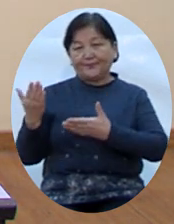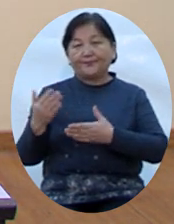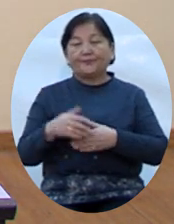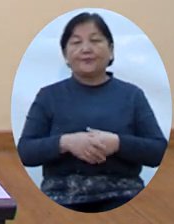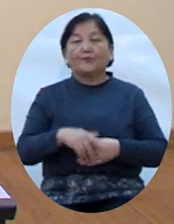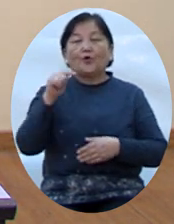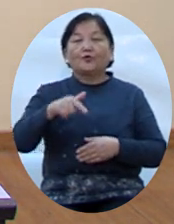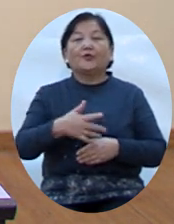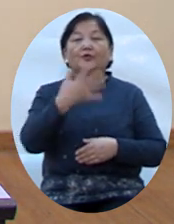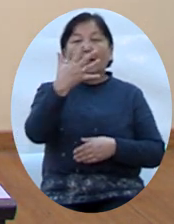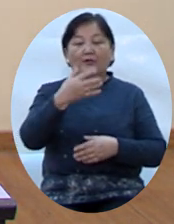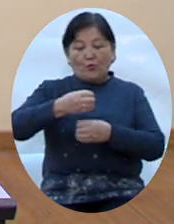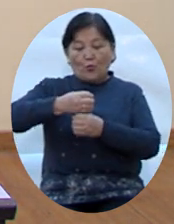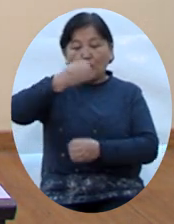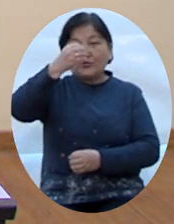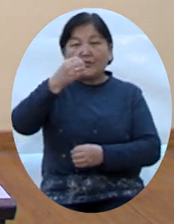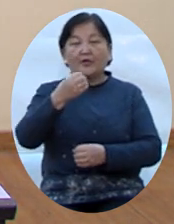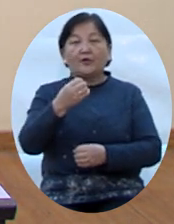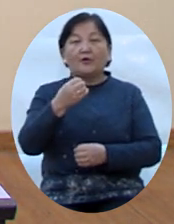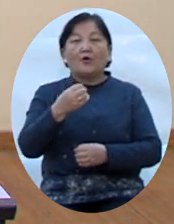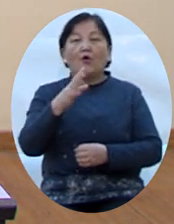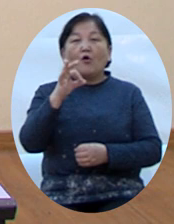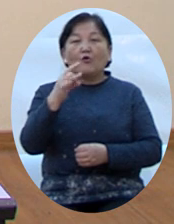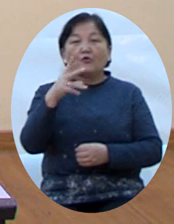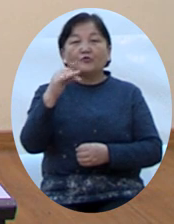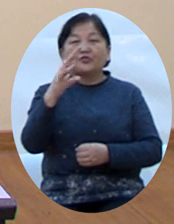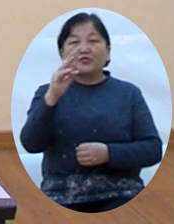За одоо 5 дахь уусамлын өнгийг